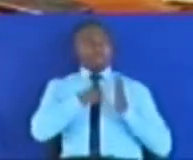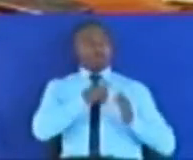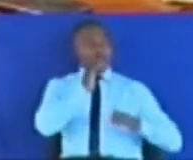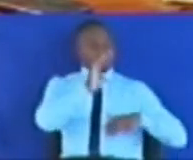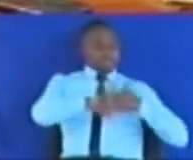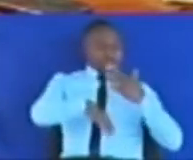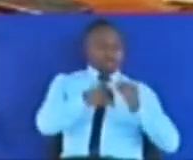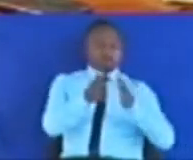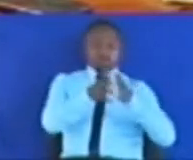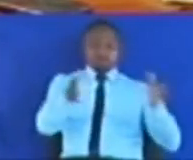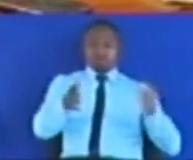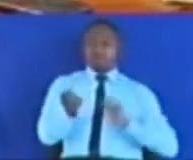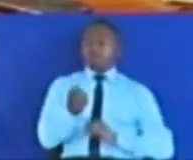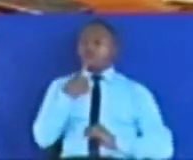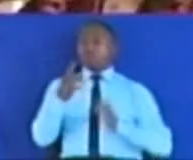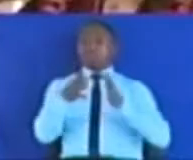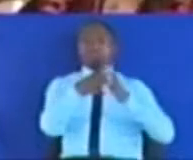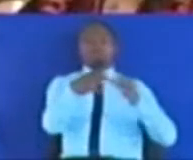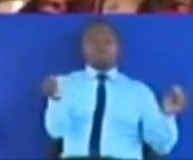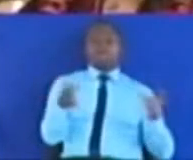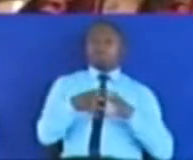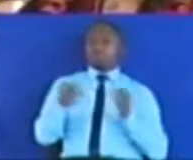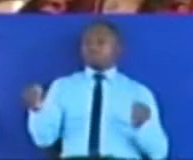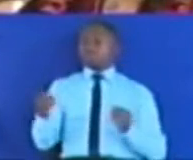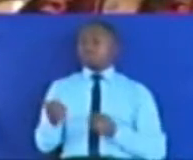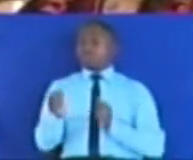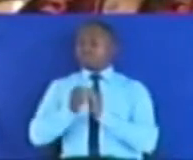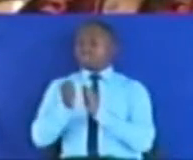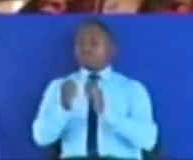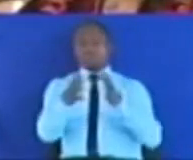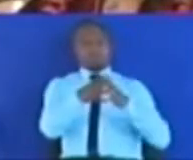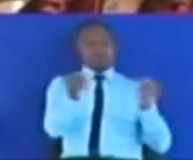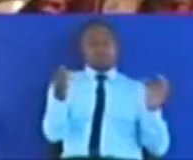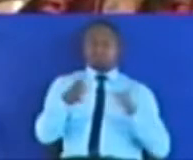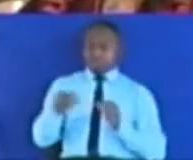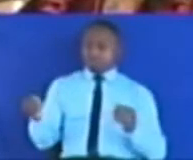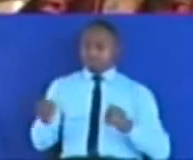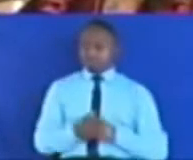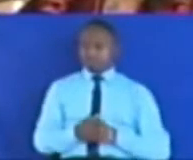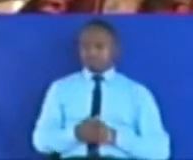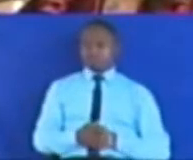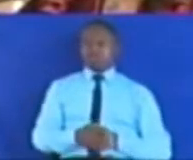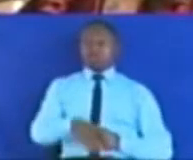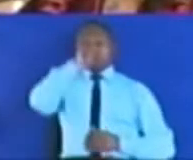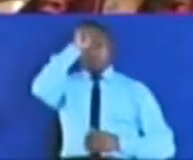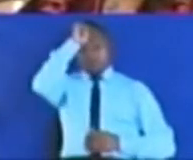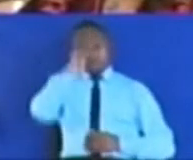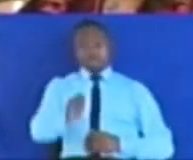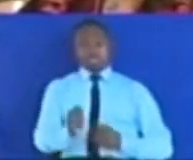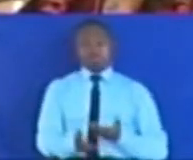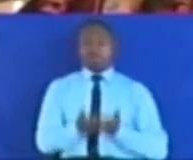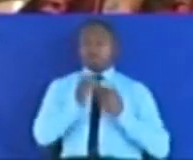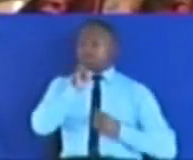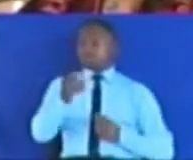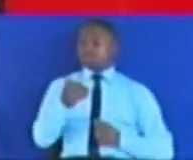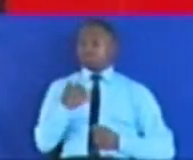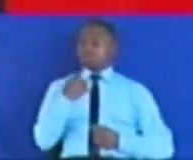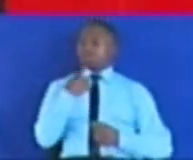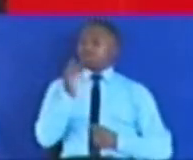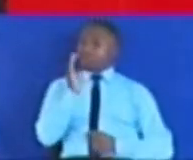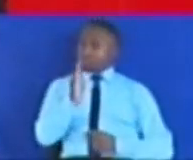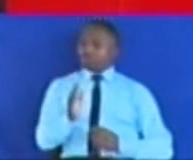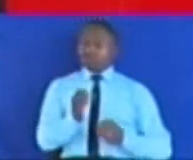wa upotevu wa dawa na upungufu wa dawa na vifaa tiba. Mheshimiwa Naibu Speaker, ninaongea hivyo kwa maana ya